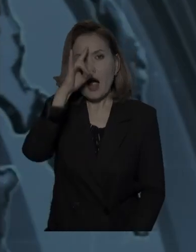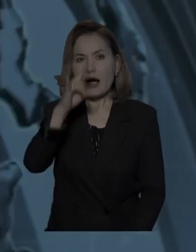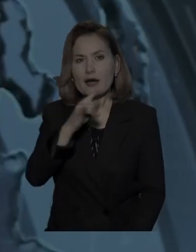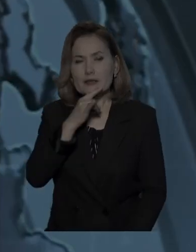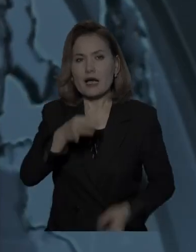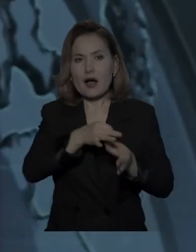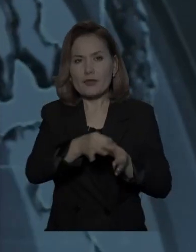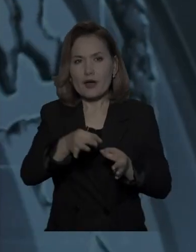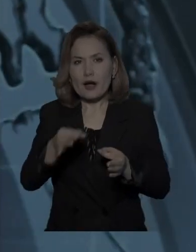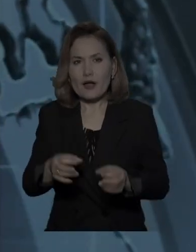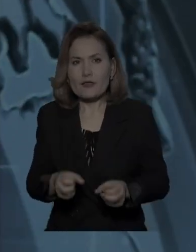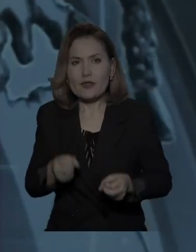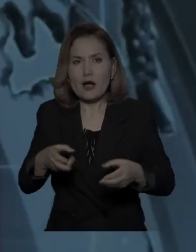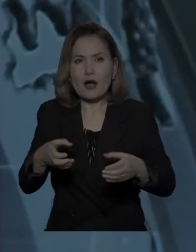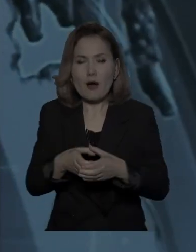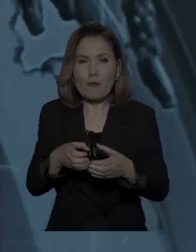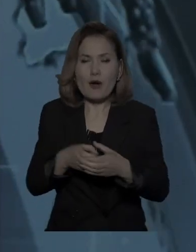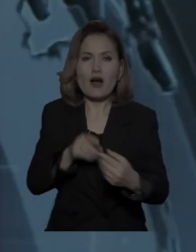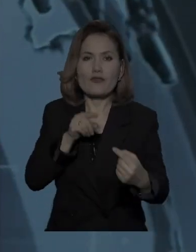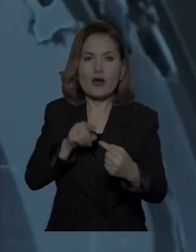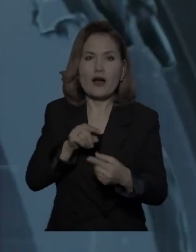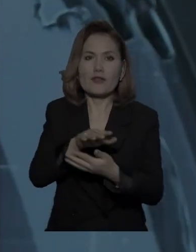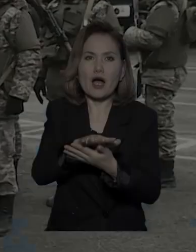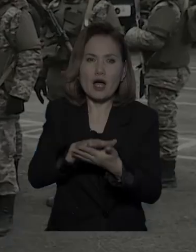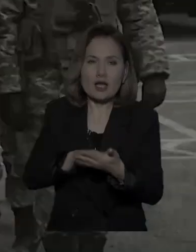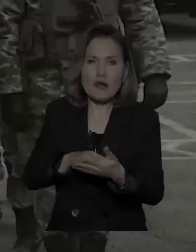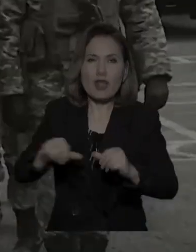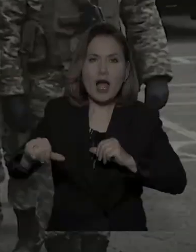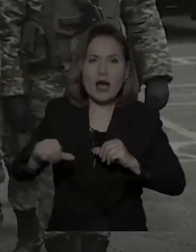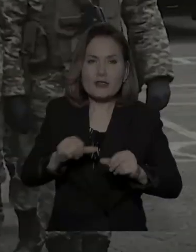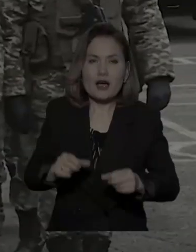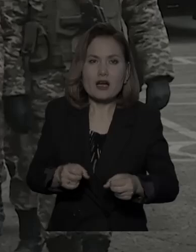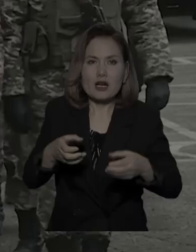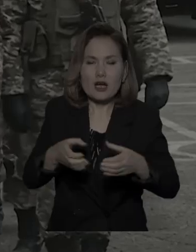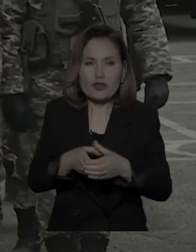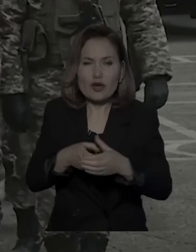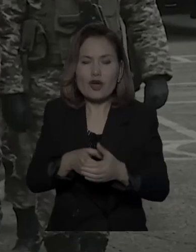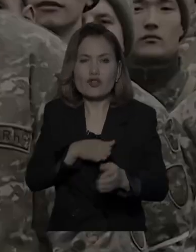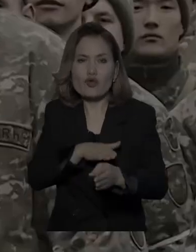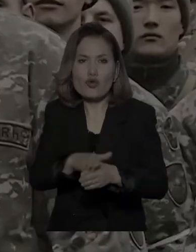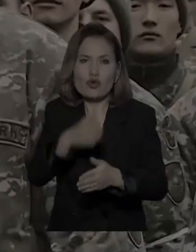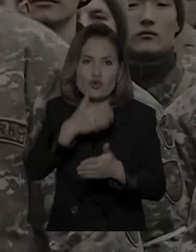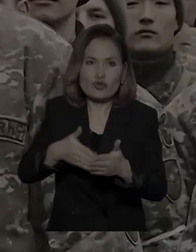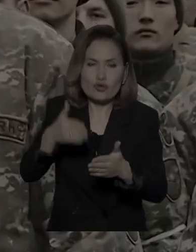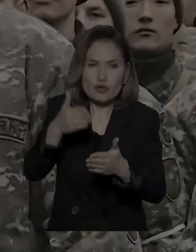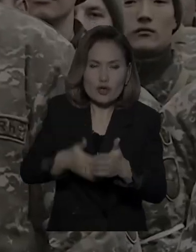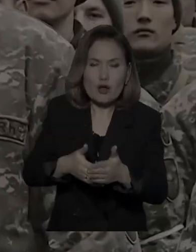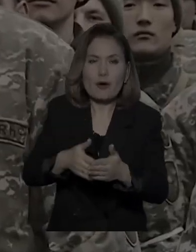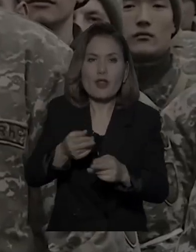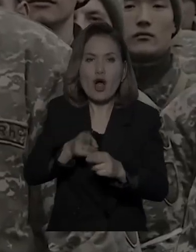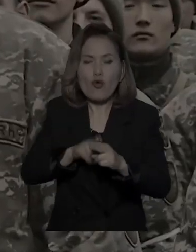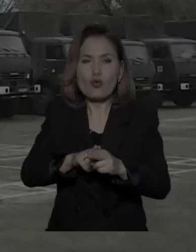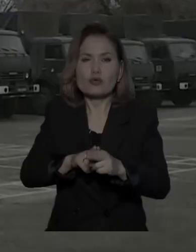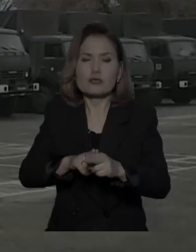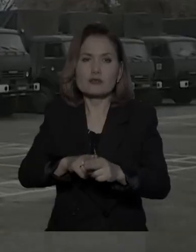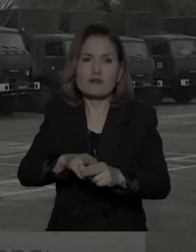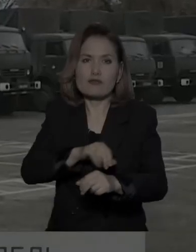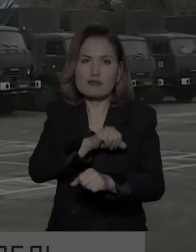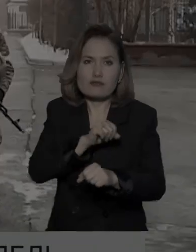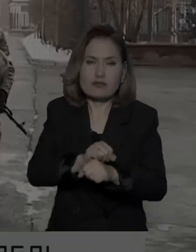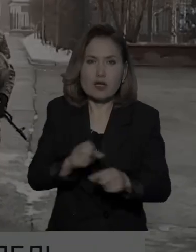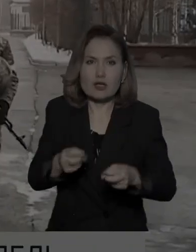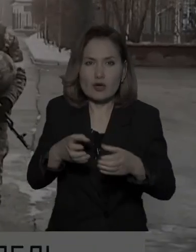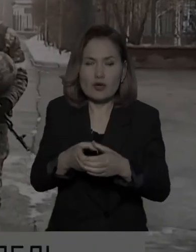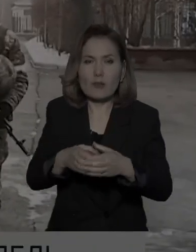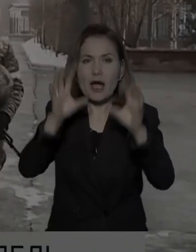Ел аумағындағы контртеррористік операция жалғасуда және террористер толық жойылмайынша жүзеге аса береді. Күрес конституциялық тәртіп пен заңдылық